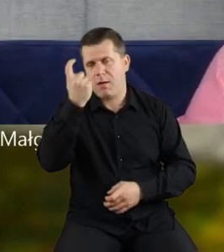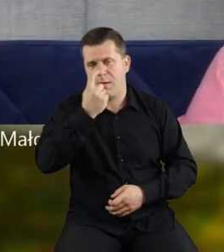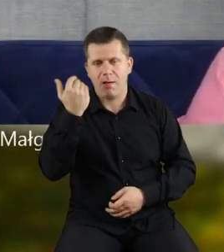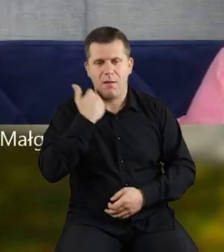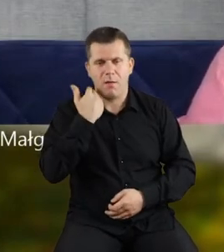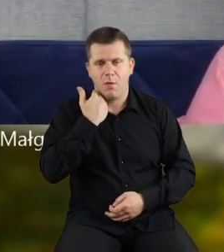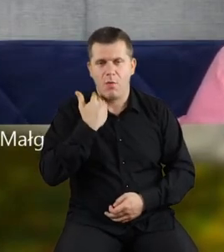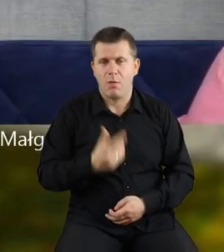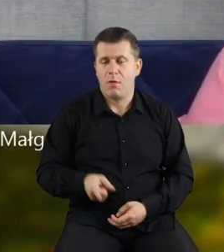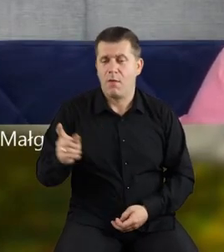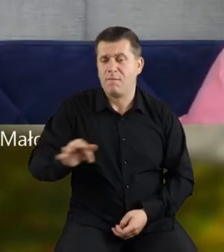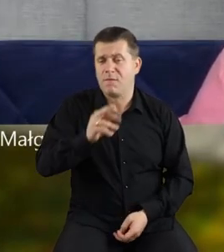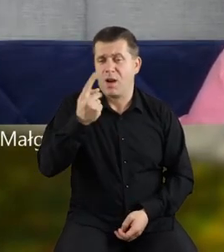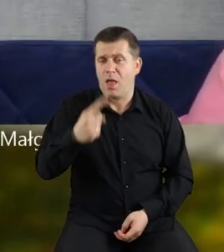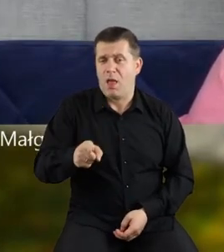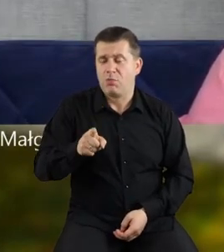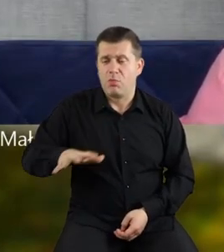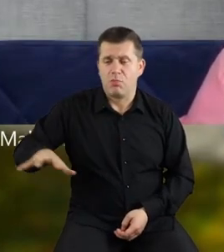alkoholu. No i to są